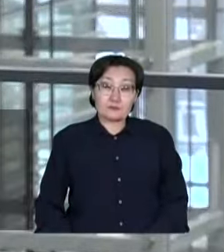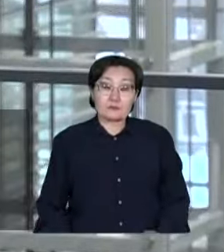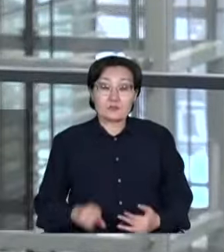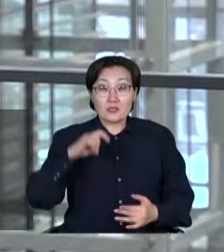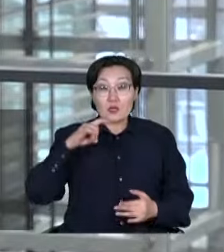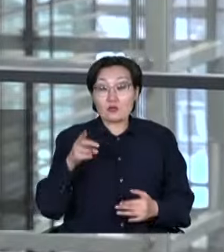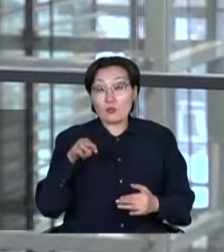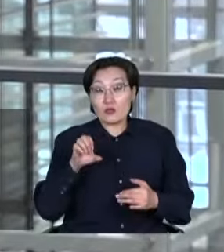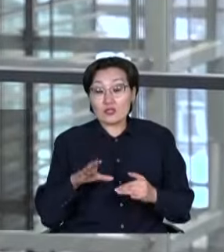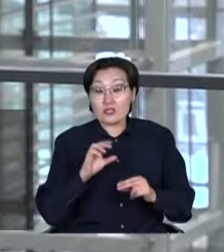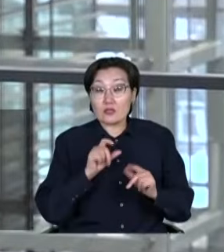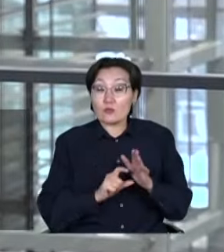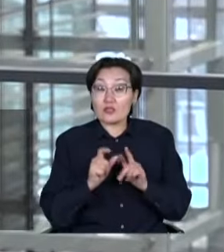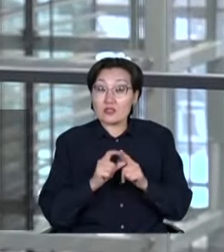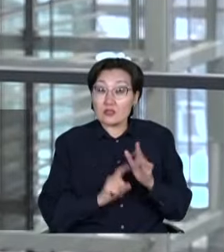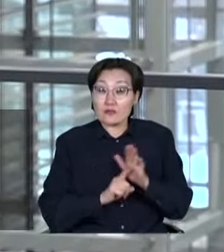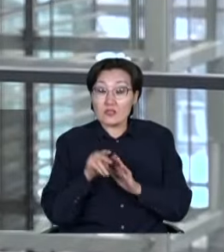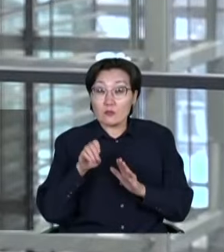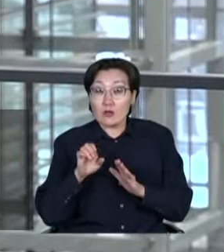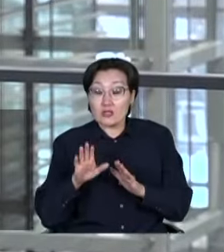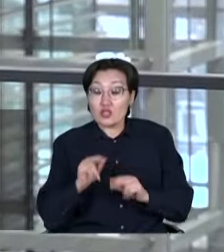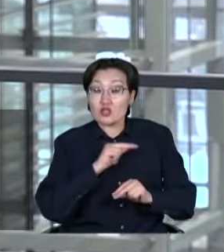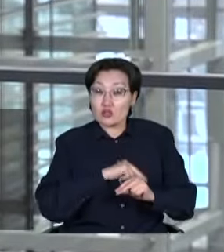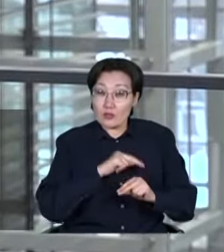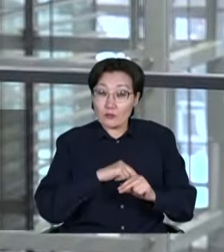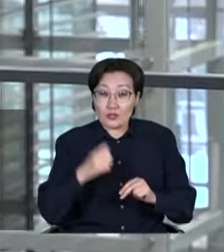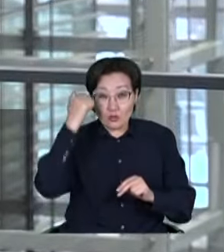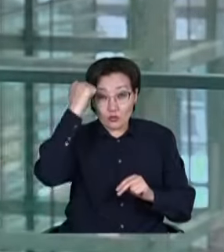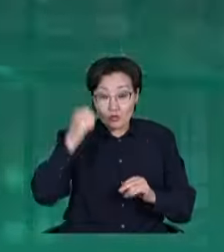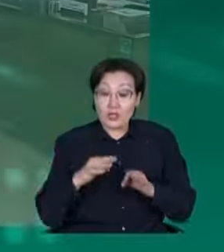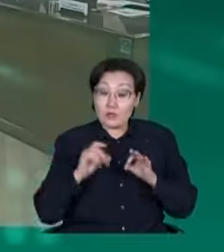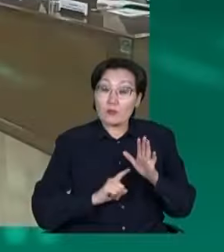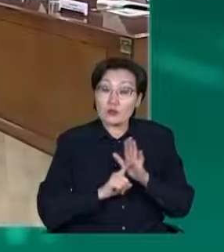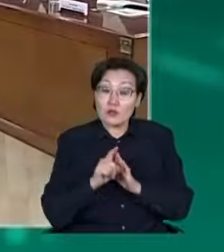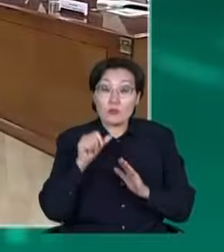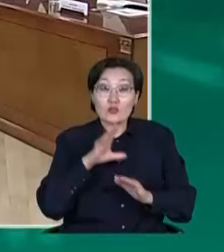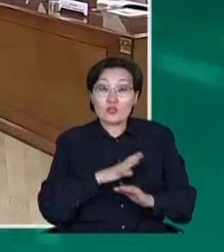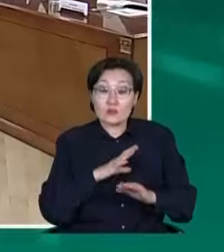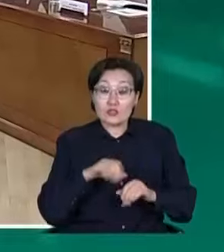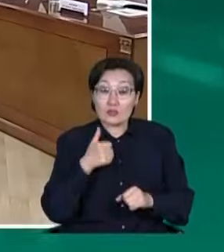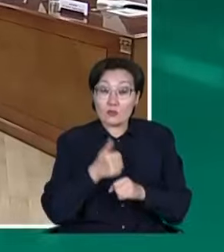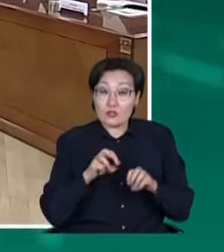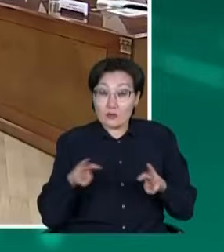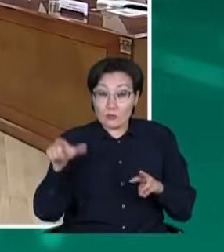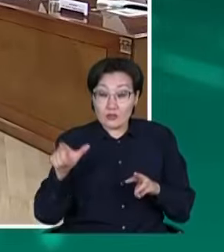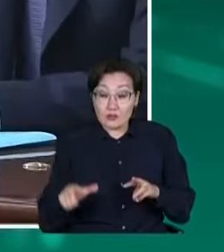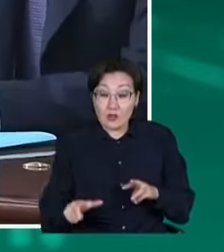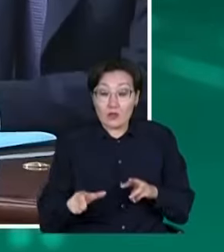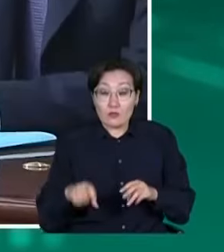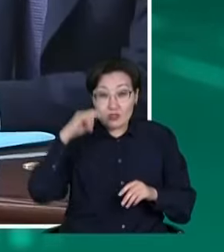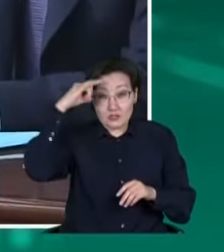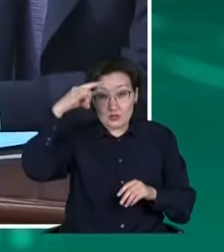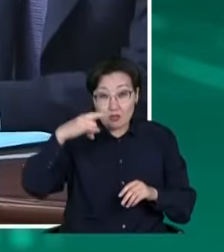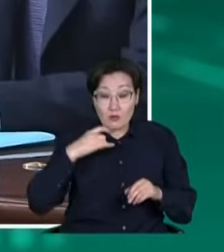Қасым Жомарт Тоқаев сөзінің басын Әлихан Смайловтың жұмысына алғыс айтумен бастады. Бұрынғы үкімет басшысы кезінде еліміз